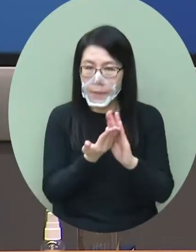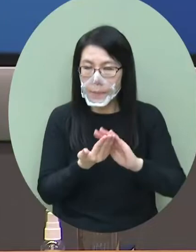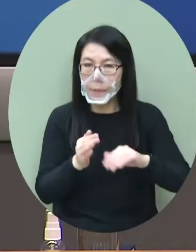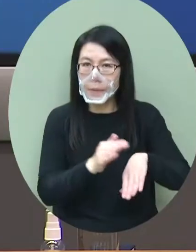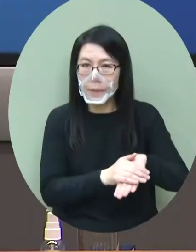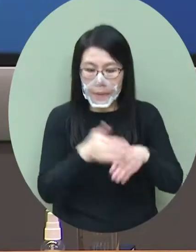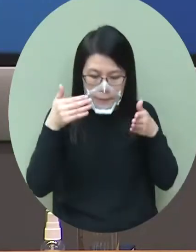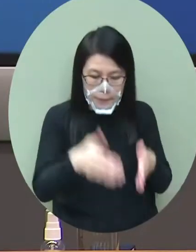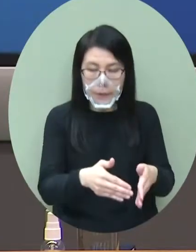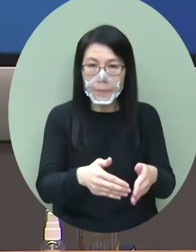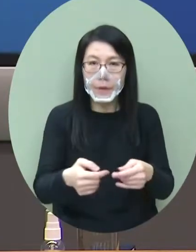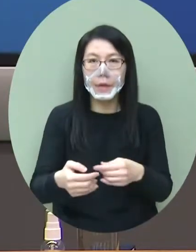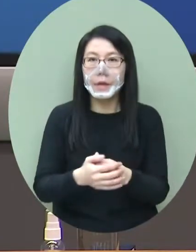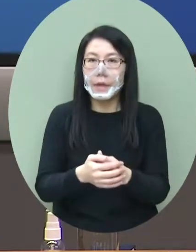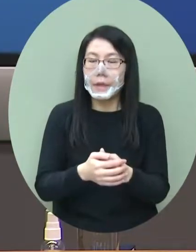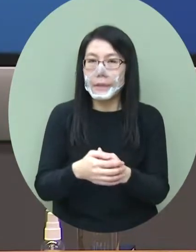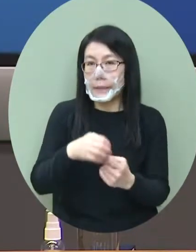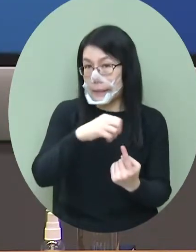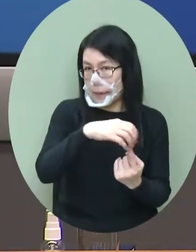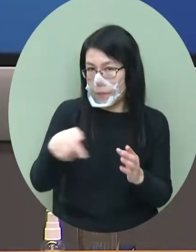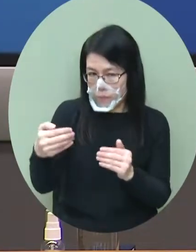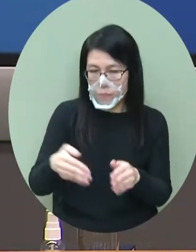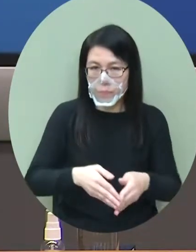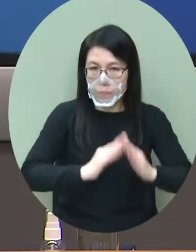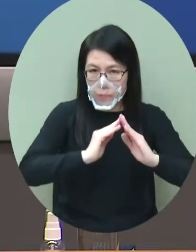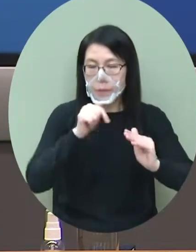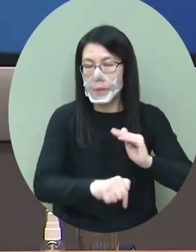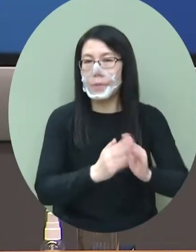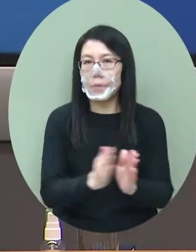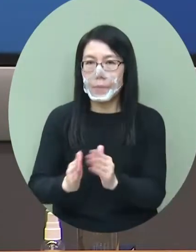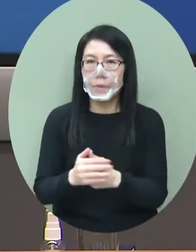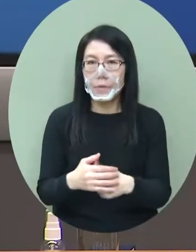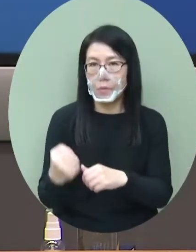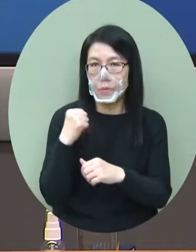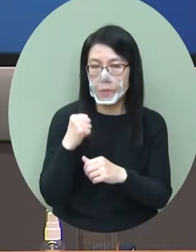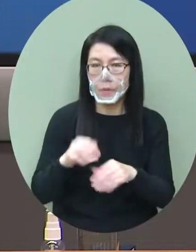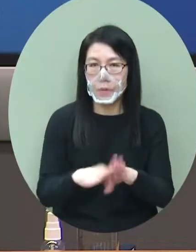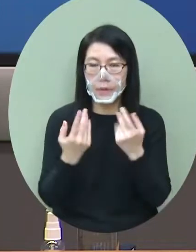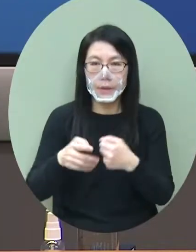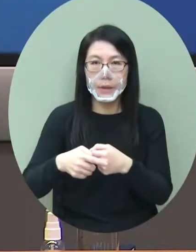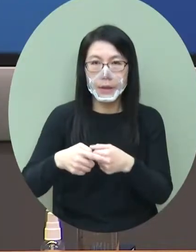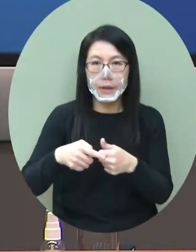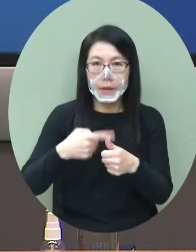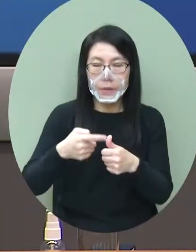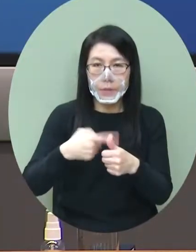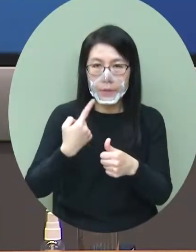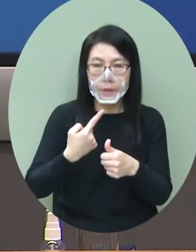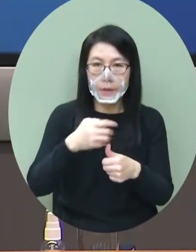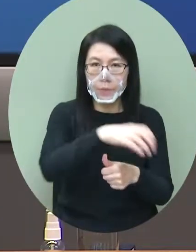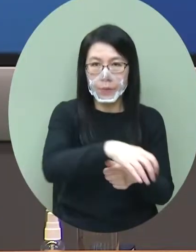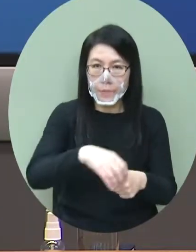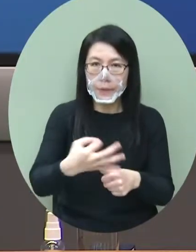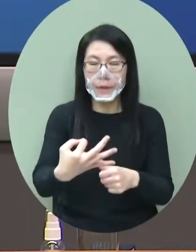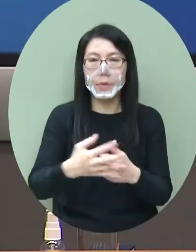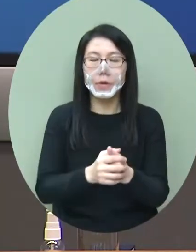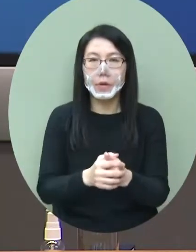资集中接驳站的安排。我们正全力推进在第一个阶段有